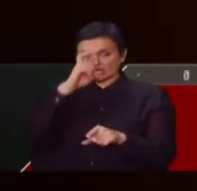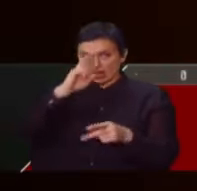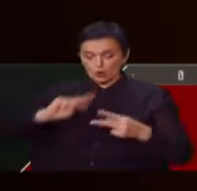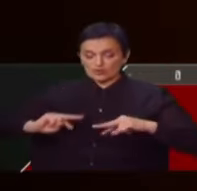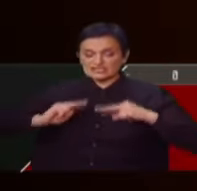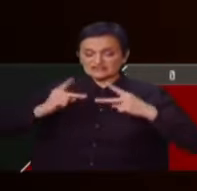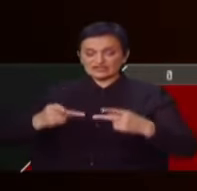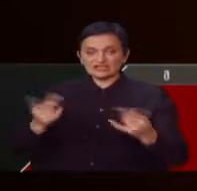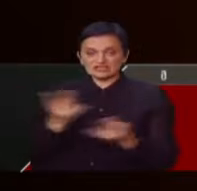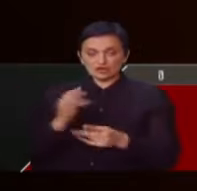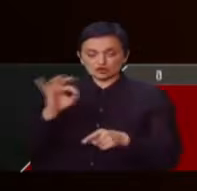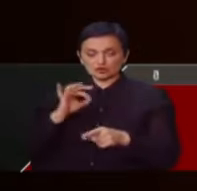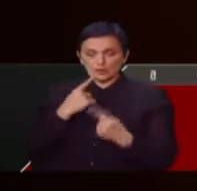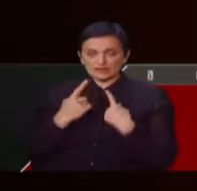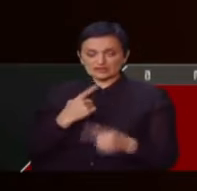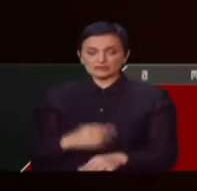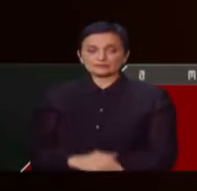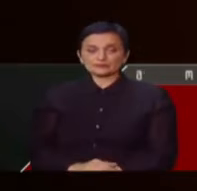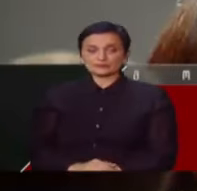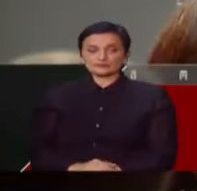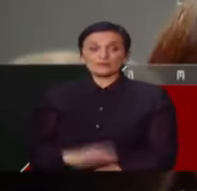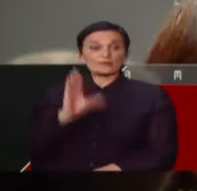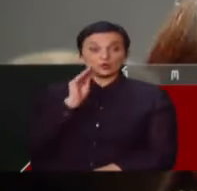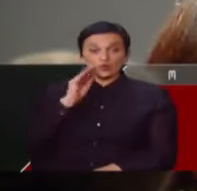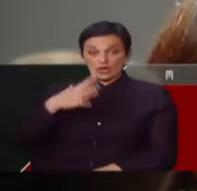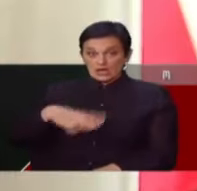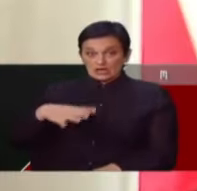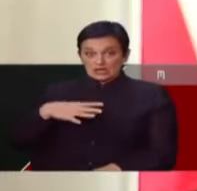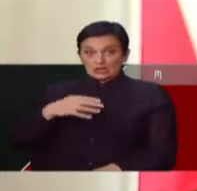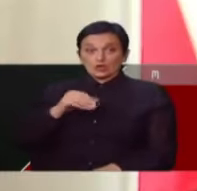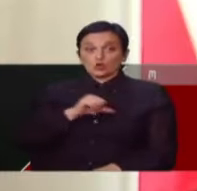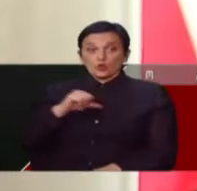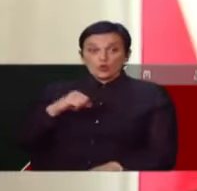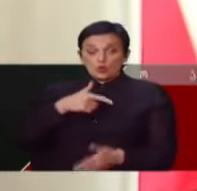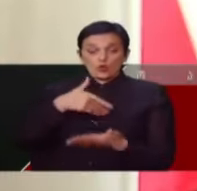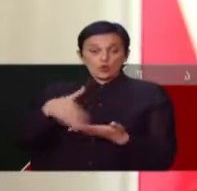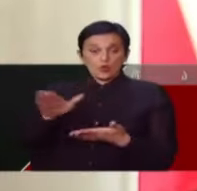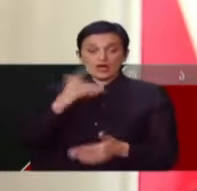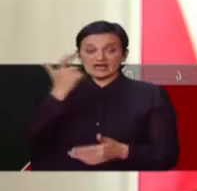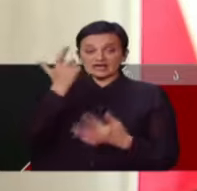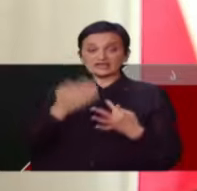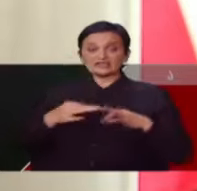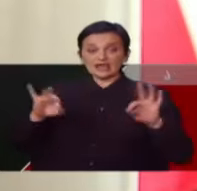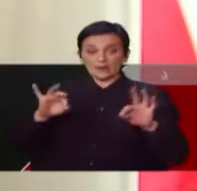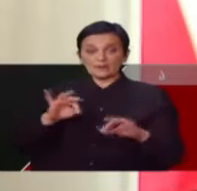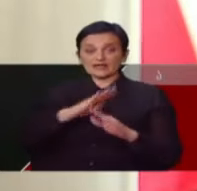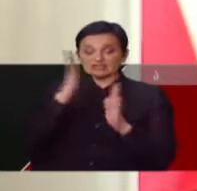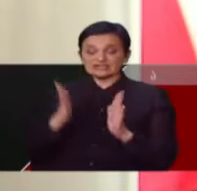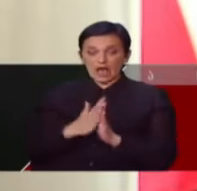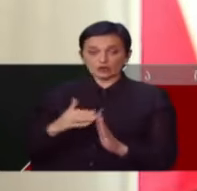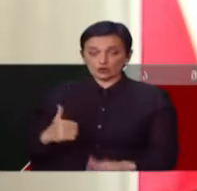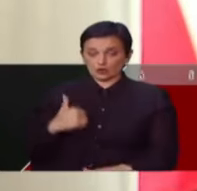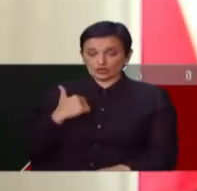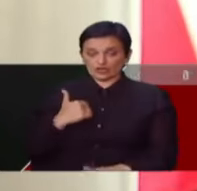ცვლილების საჭიროებაზე. აი, როდესაც ქართულმა მოსამომ თავად უარი თქვა დემოკრატიაზე და საერთო ღირებულებებზე,